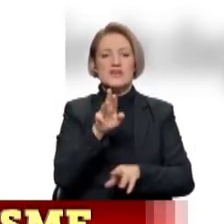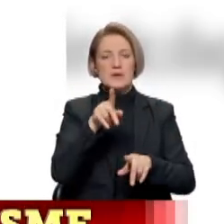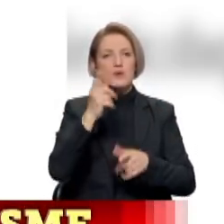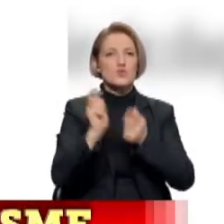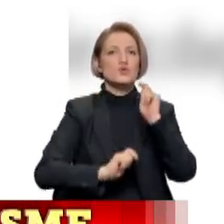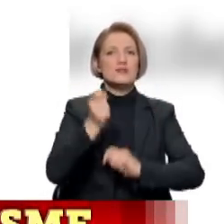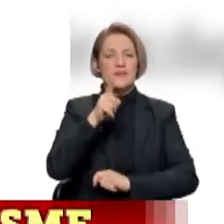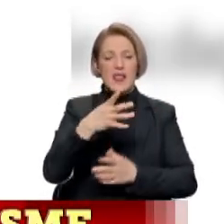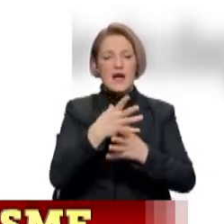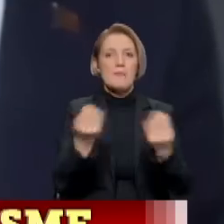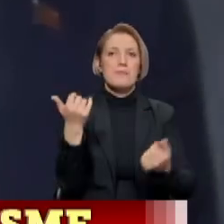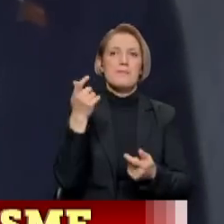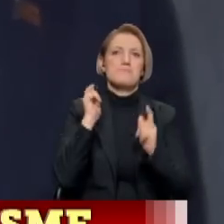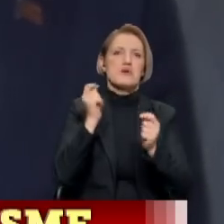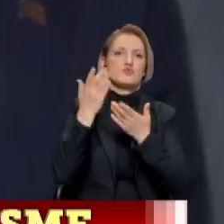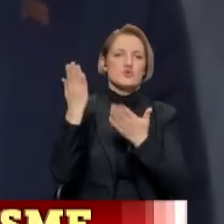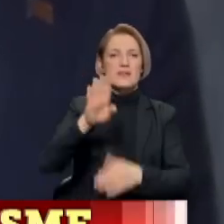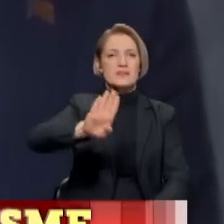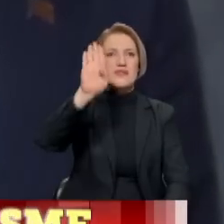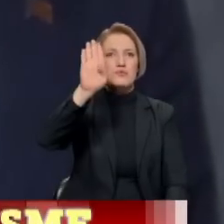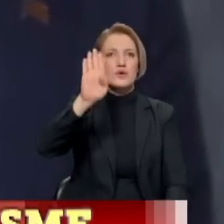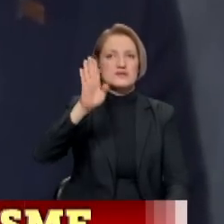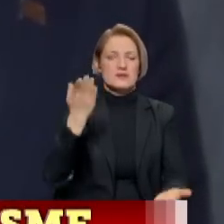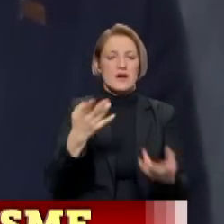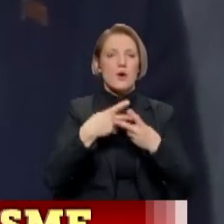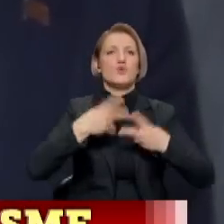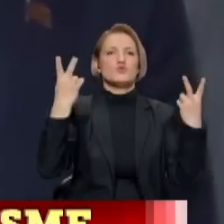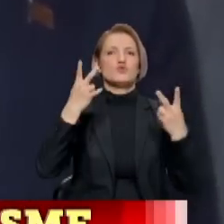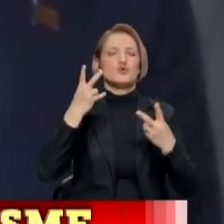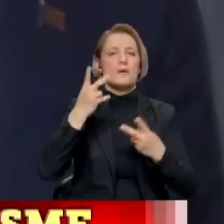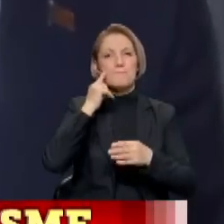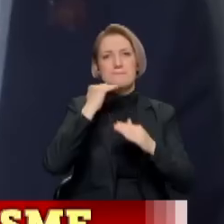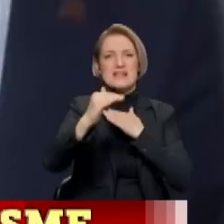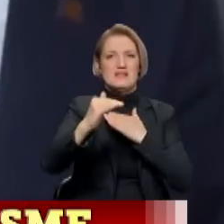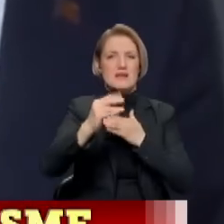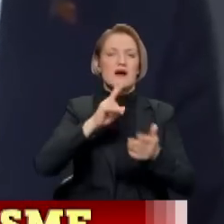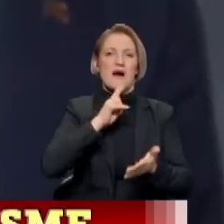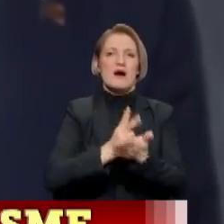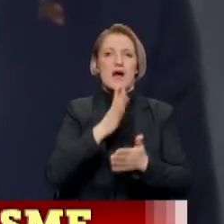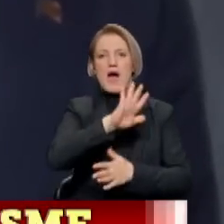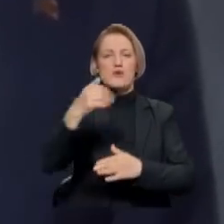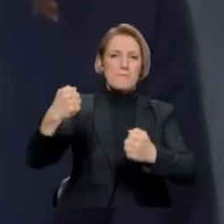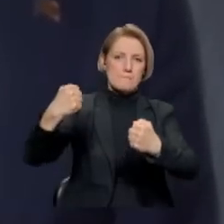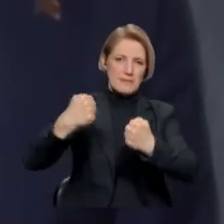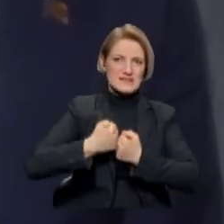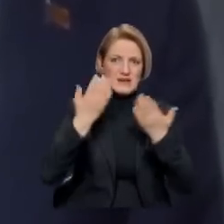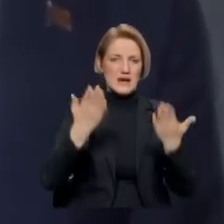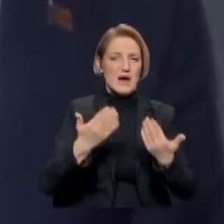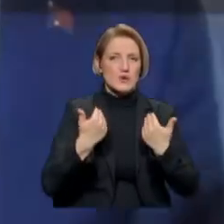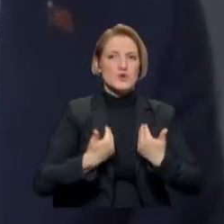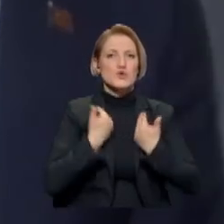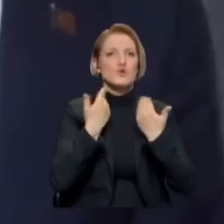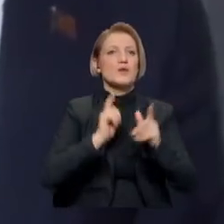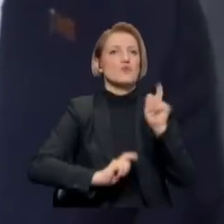anlayış kaybetmeye mahkumdur. Demokrasi mesajı, özgürlük mesajı, milli irade mesajı. Her tür baskıya ve